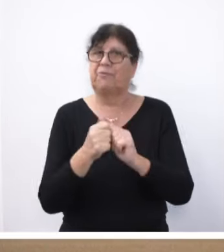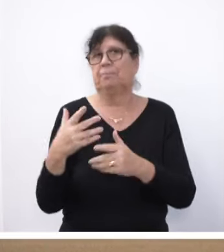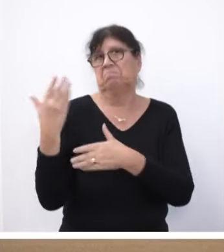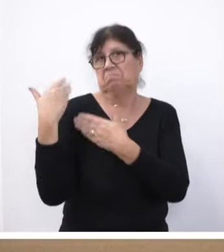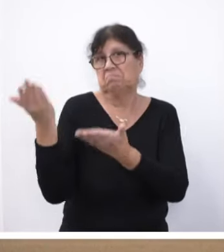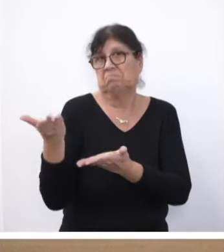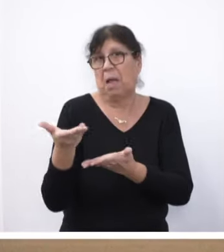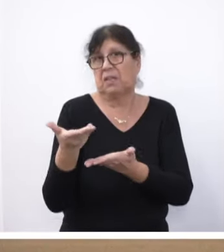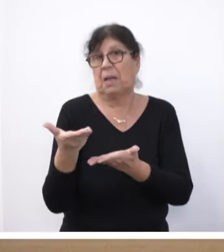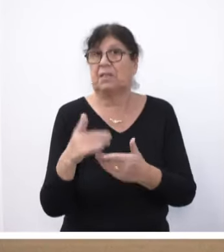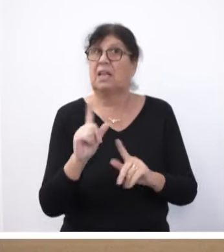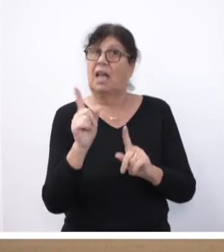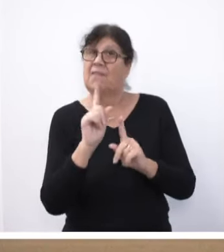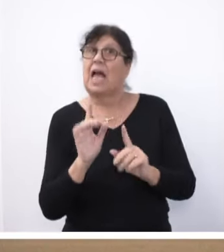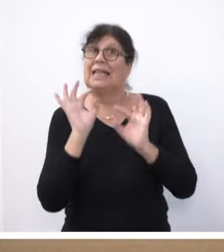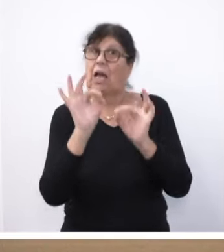der Antrag Drucksache